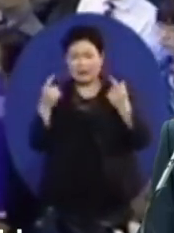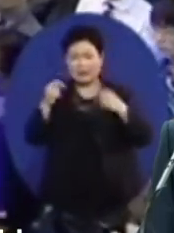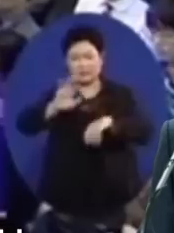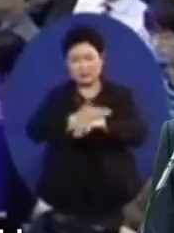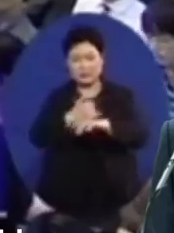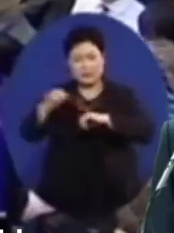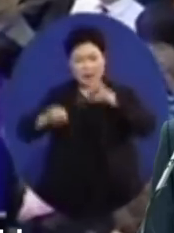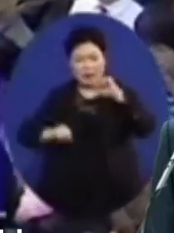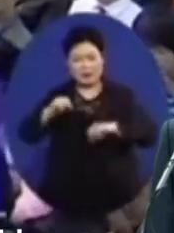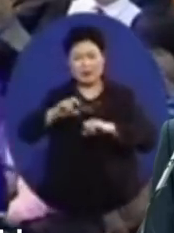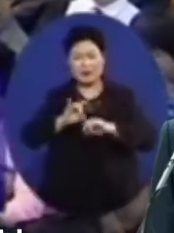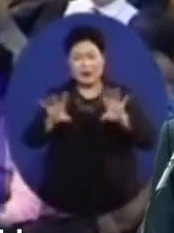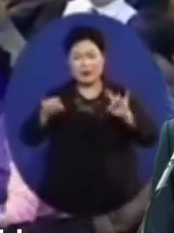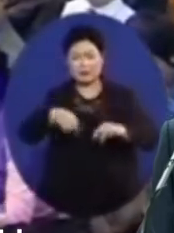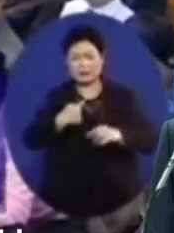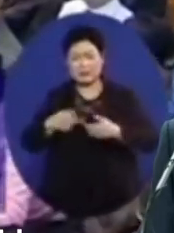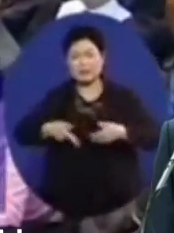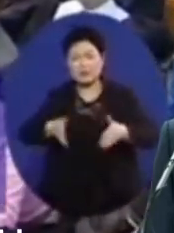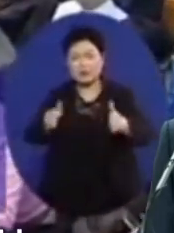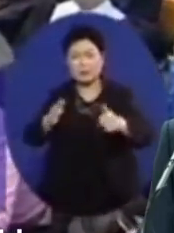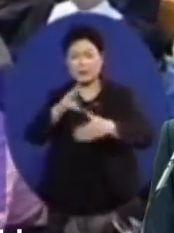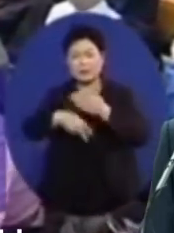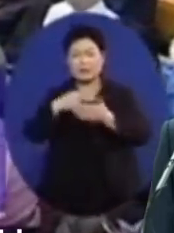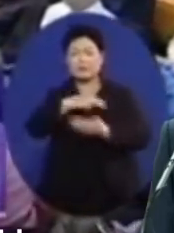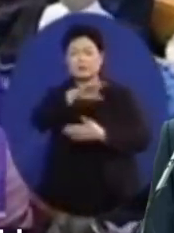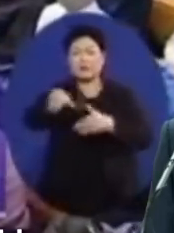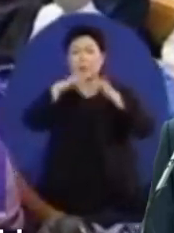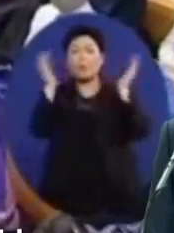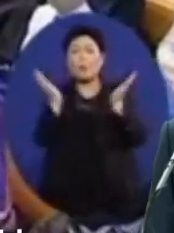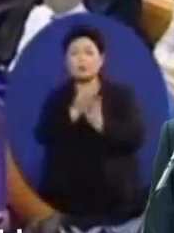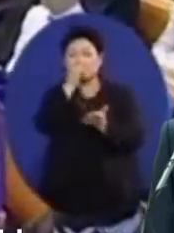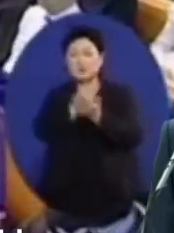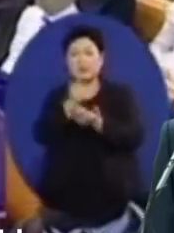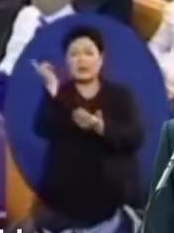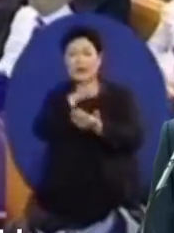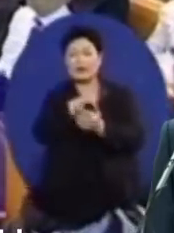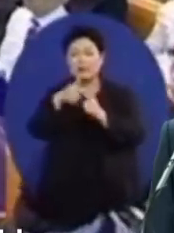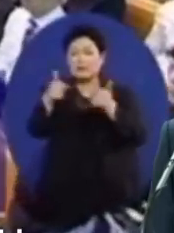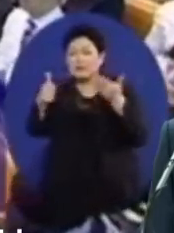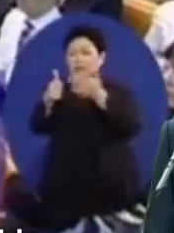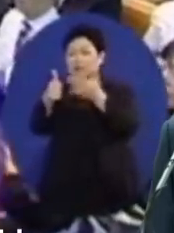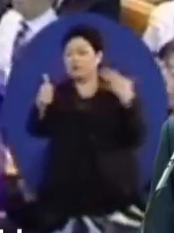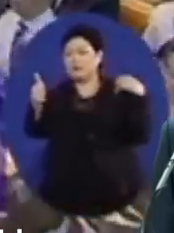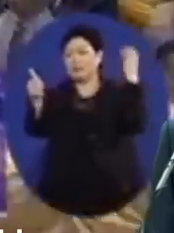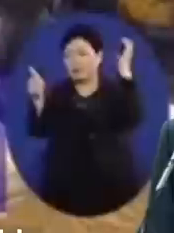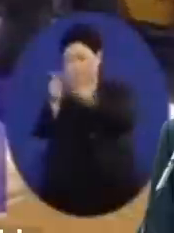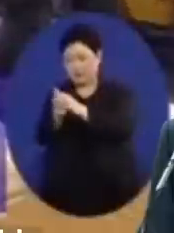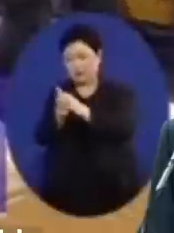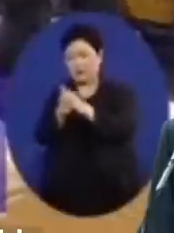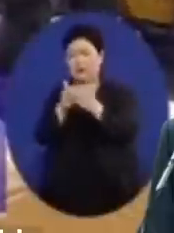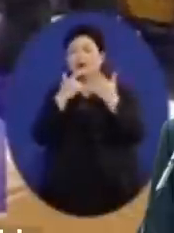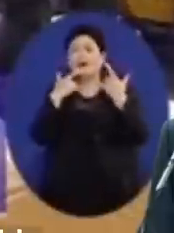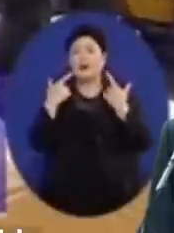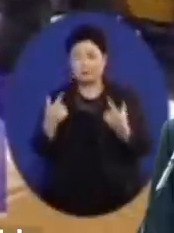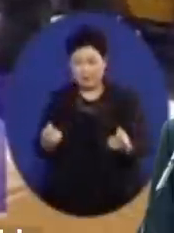그런 행하여 각기 제 길로 갔거늘 야훼께서는 우리 모두의 죄악을 그에게 담당시키셨도다.